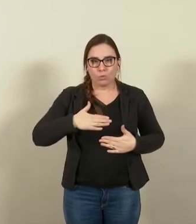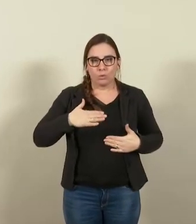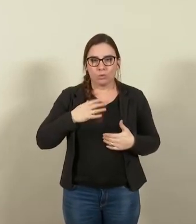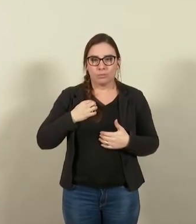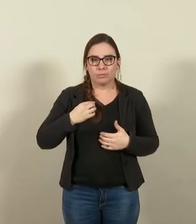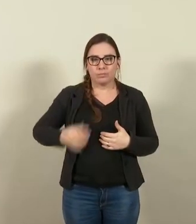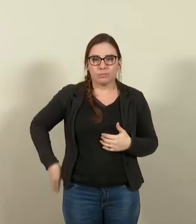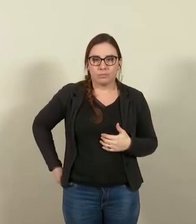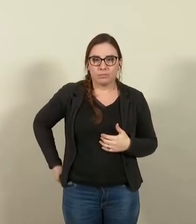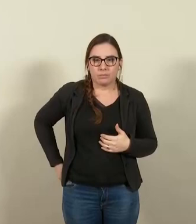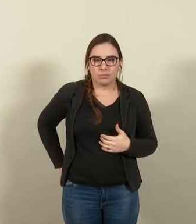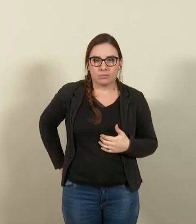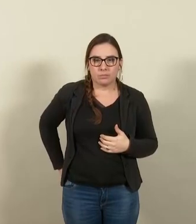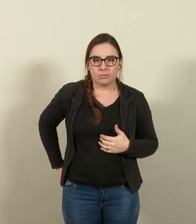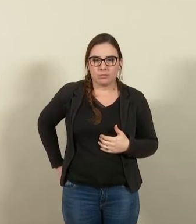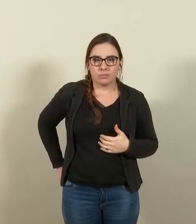vous soyez revenu